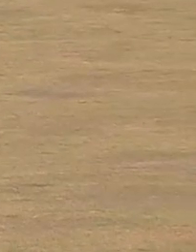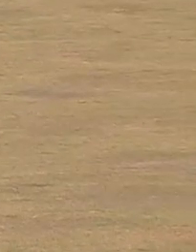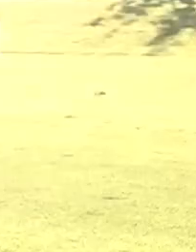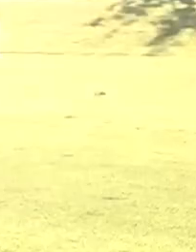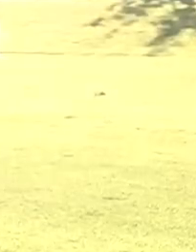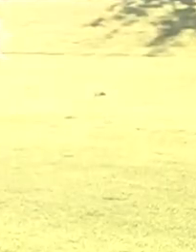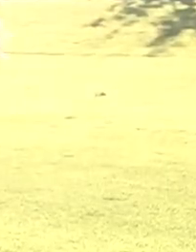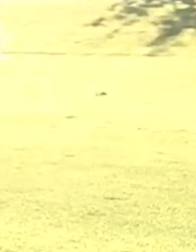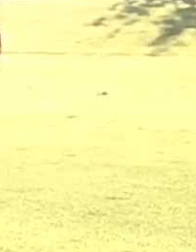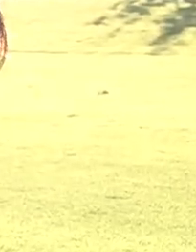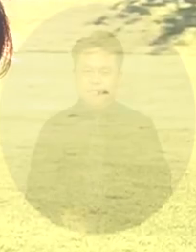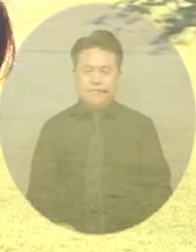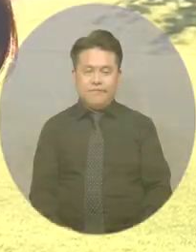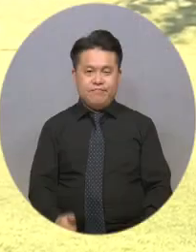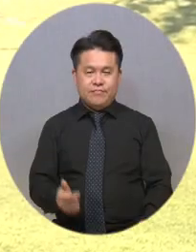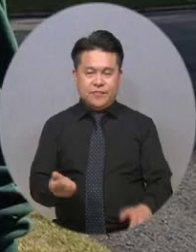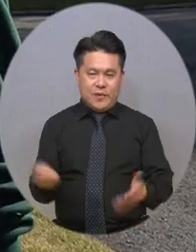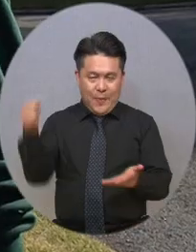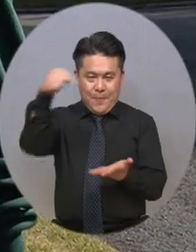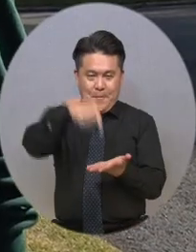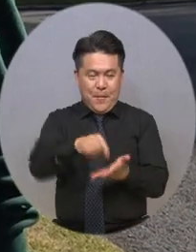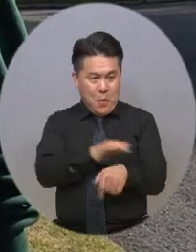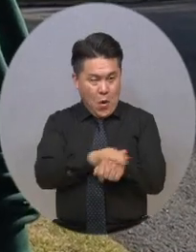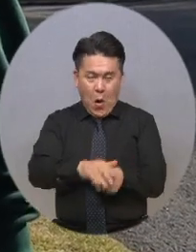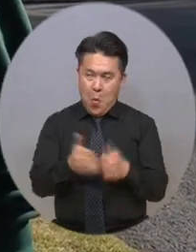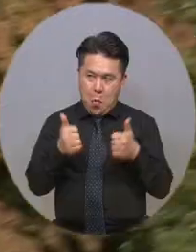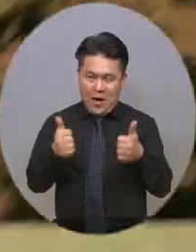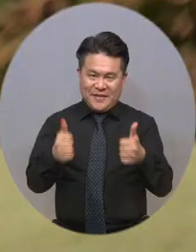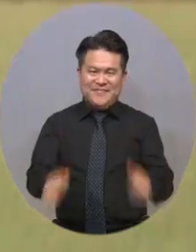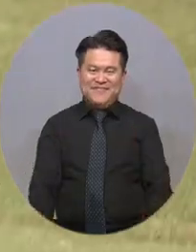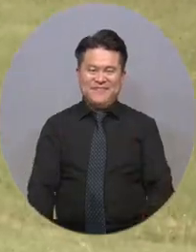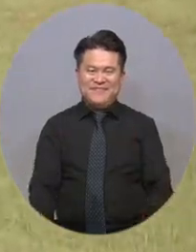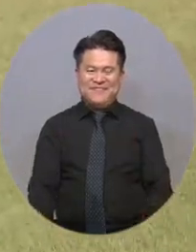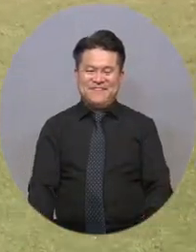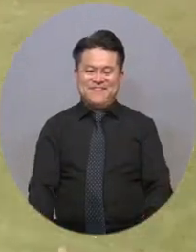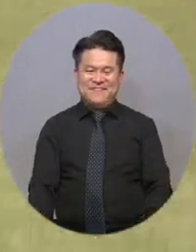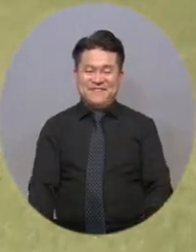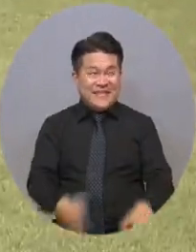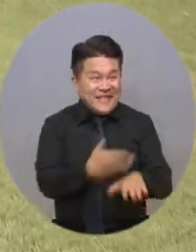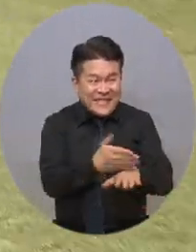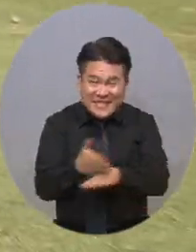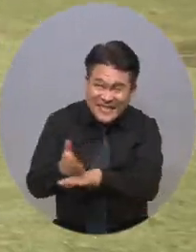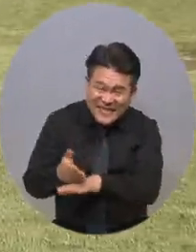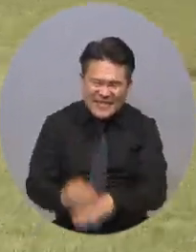아주 나이스! 아주 나이스! 나이스! 나이스! 아, 감사합니다.